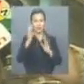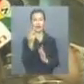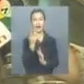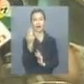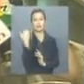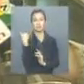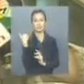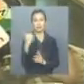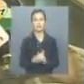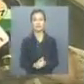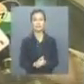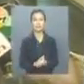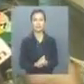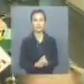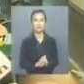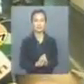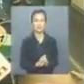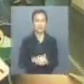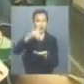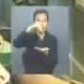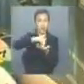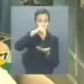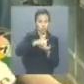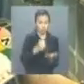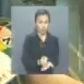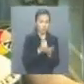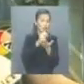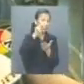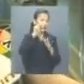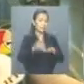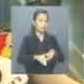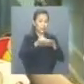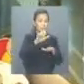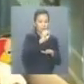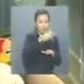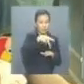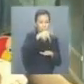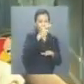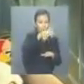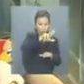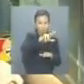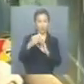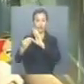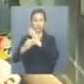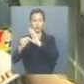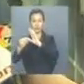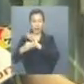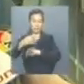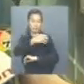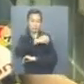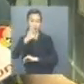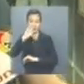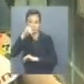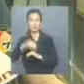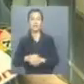ก่อนการประชุมร่วมกันระหว่างศูนย์ปฏิบัติการช่วยเหลือผู้ประสบอุทกภัยหรือสปภ.และกทม.พลตำรวจเอกประชาพรหมน